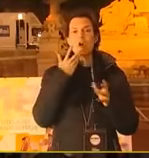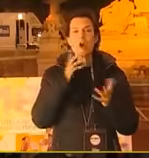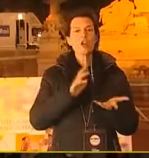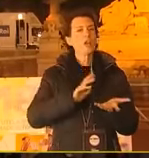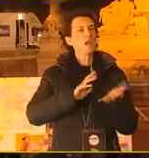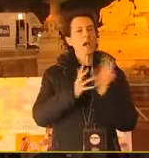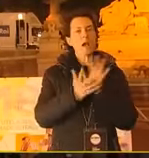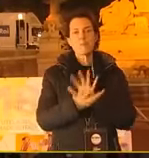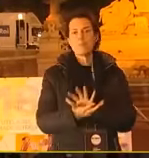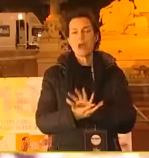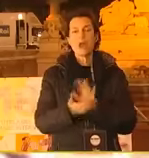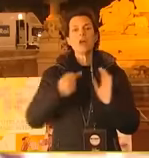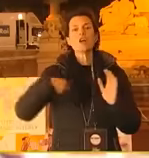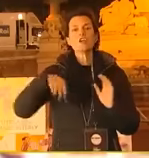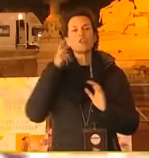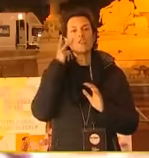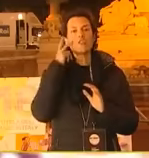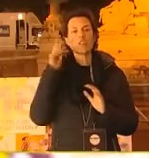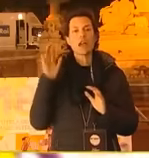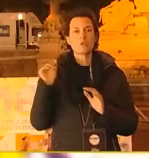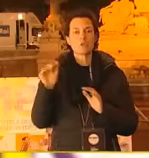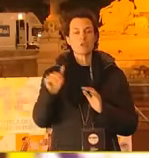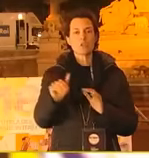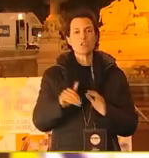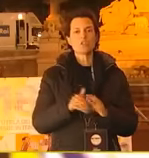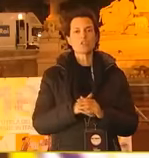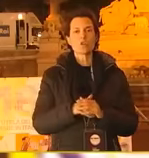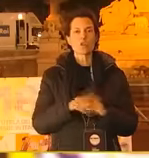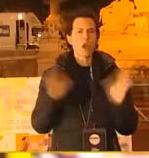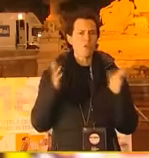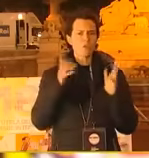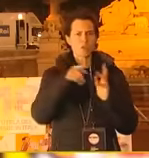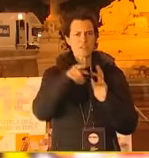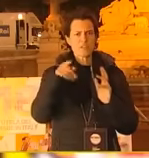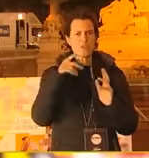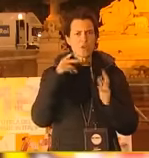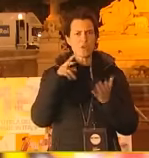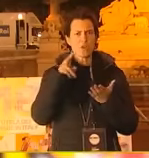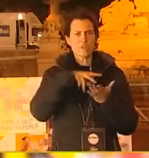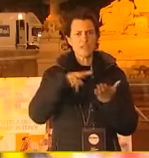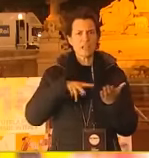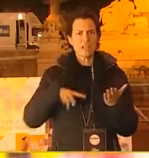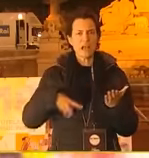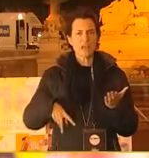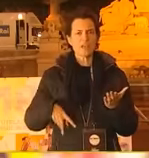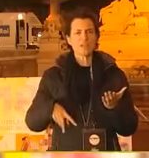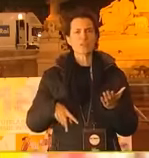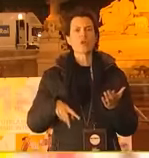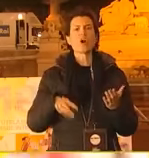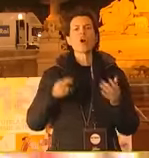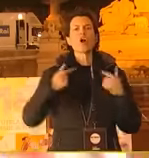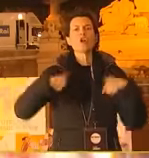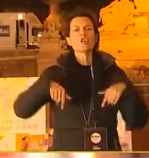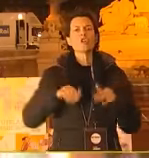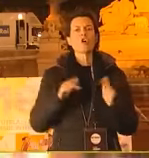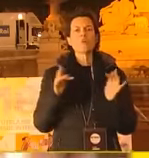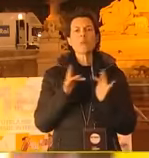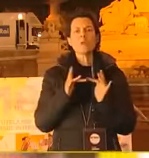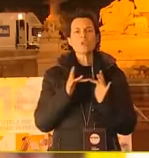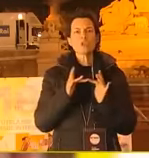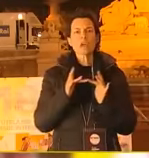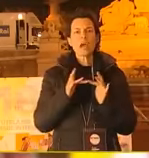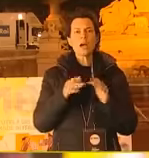lo vediamo tutti i giorni, adesso probabilmente l'avrete letto. Siamo andati a mettere le mani sulla questione dei